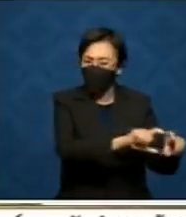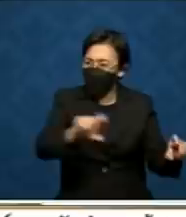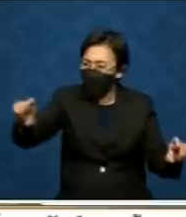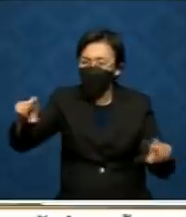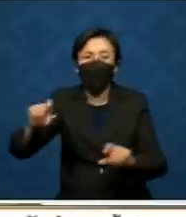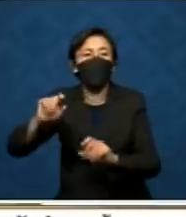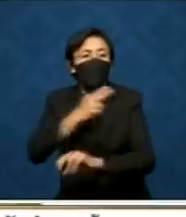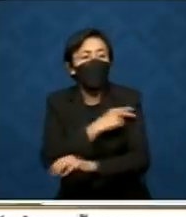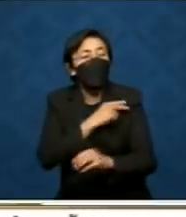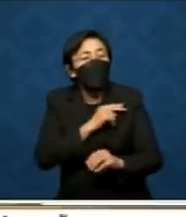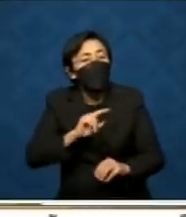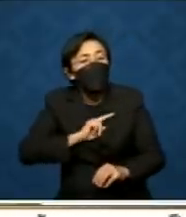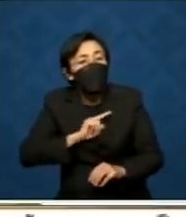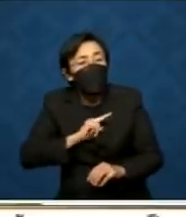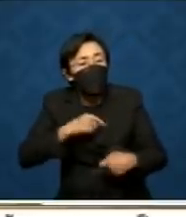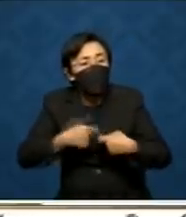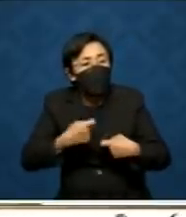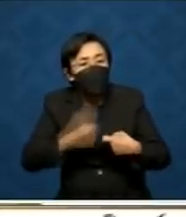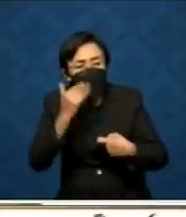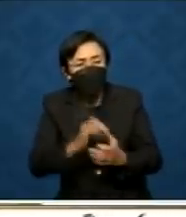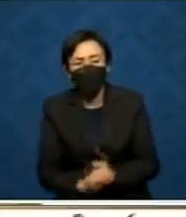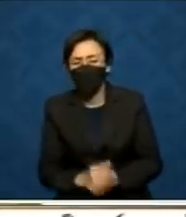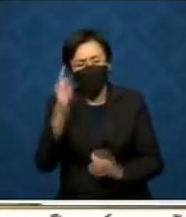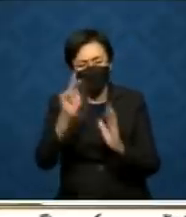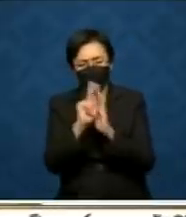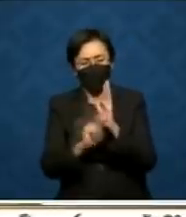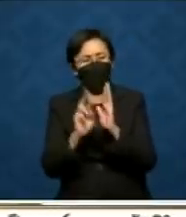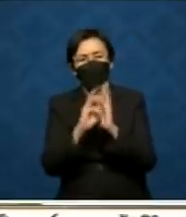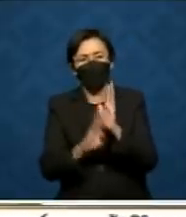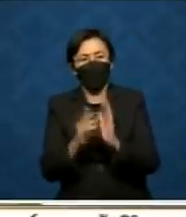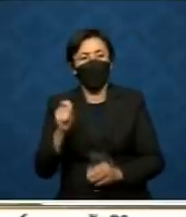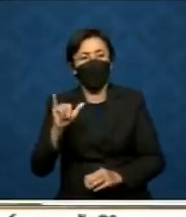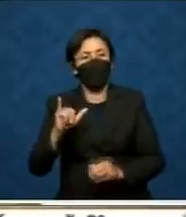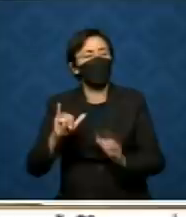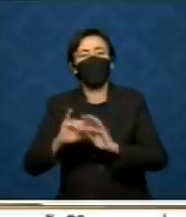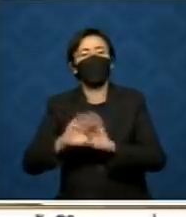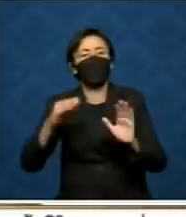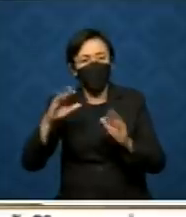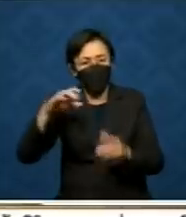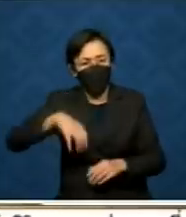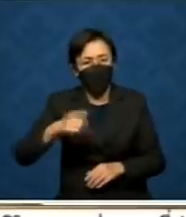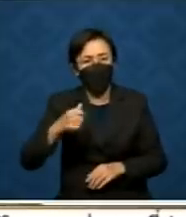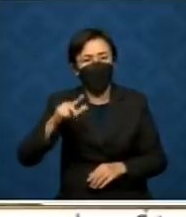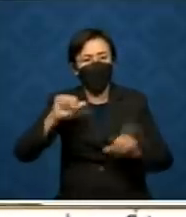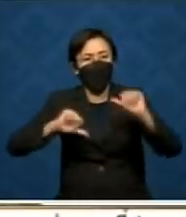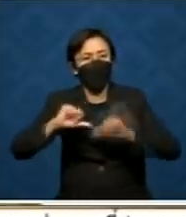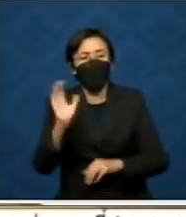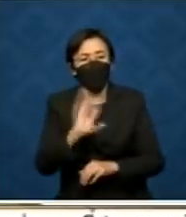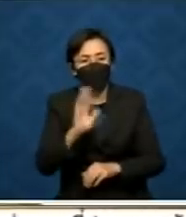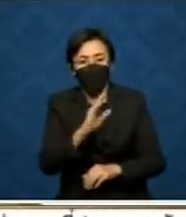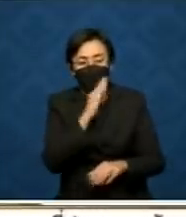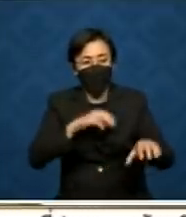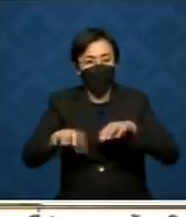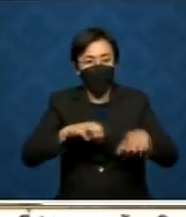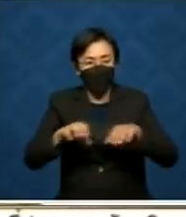ที่จริงมันต้องลดขั้นตอนล้มอันเลยได้ไหมอยนี่เพราะมาเลยองค์การจะจัดการยังไงถ้าผู้นำที่บริหาร